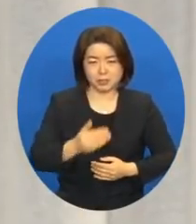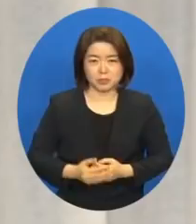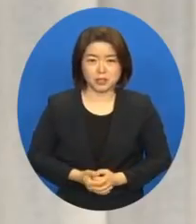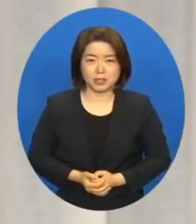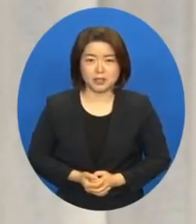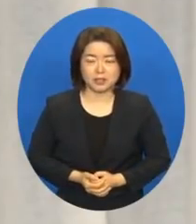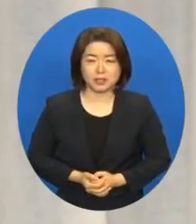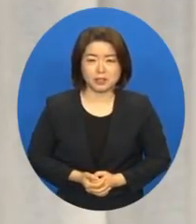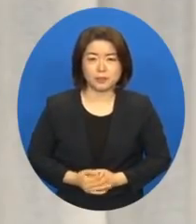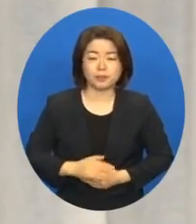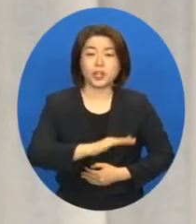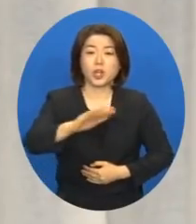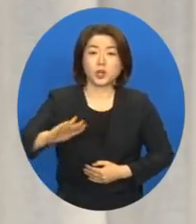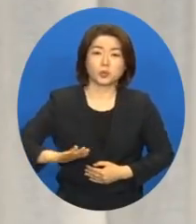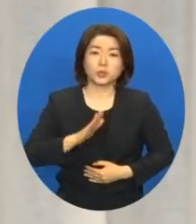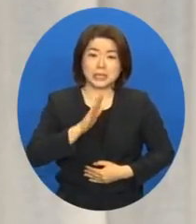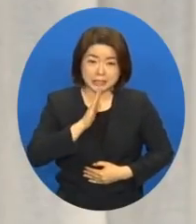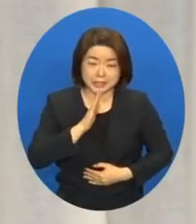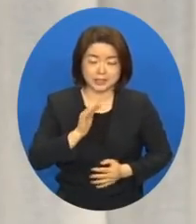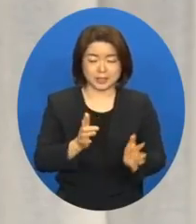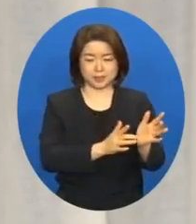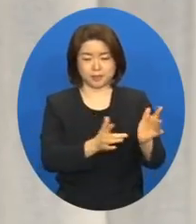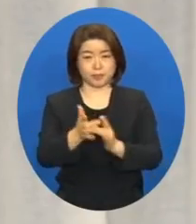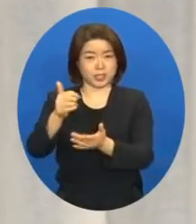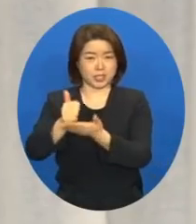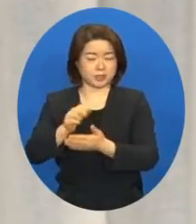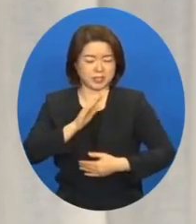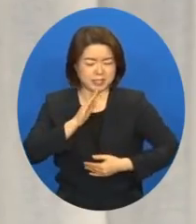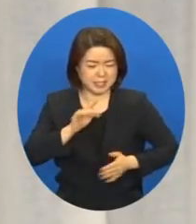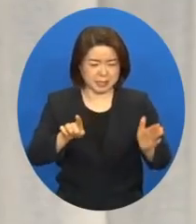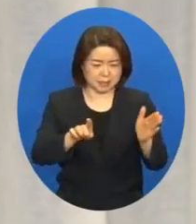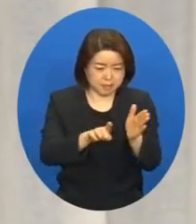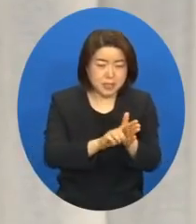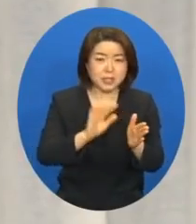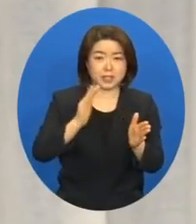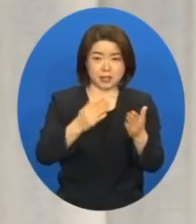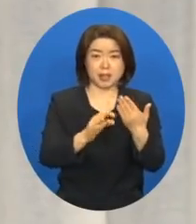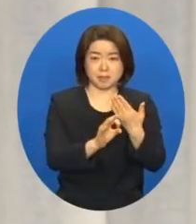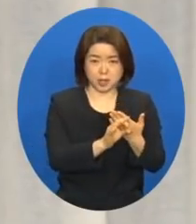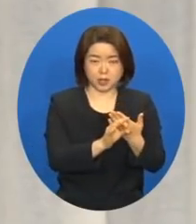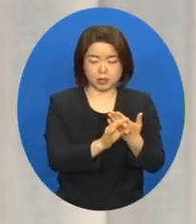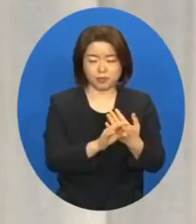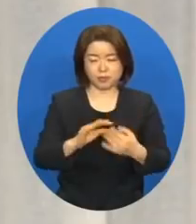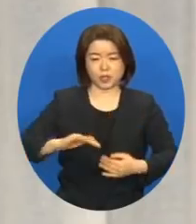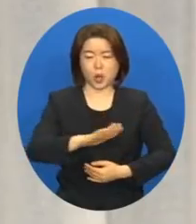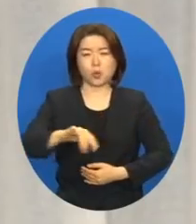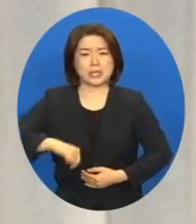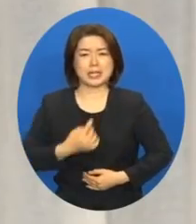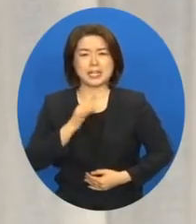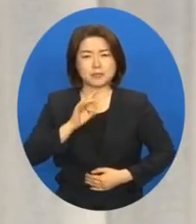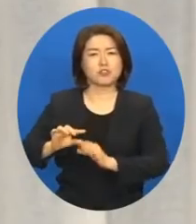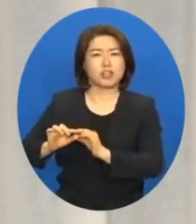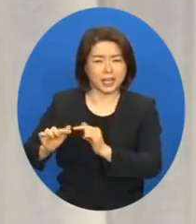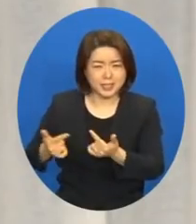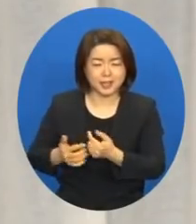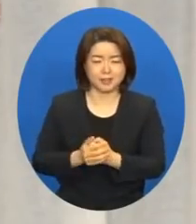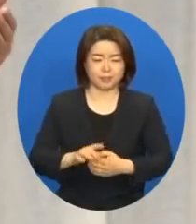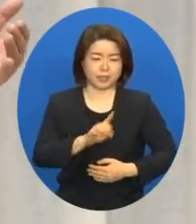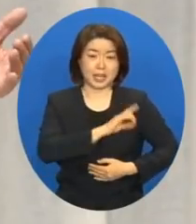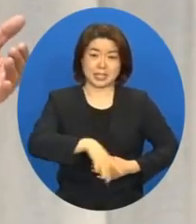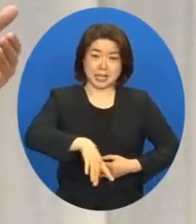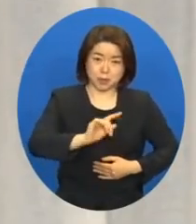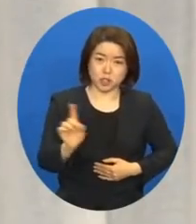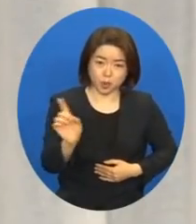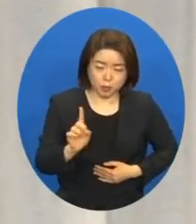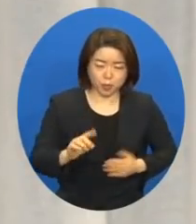우리가 진짜 예수님을 정말 믿게 되면, 그러면 우리 자신뿐만 아니고 가장 먼저는